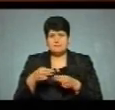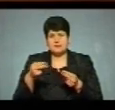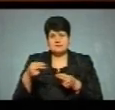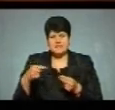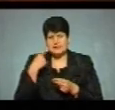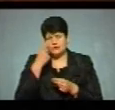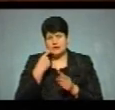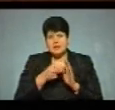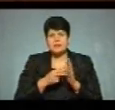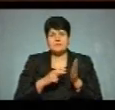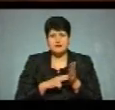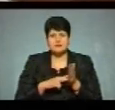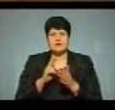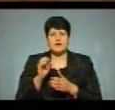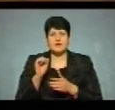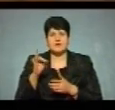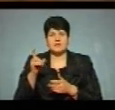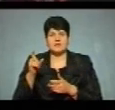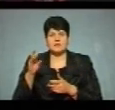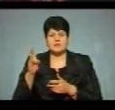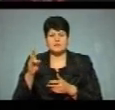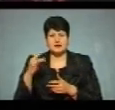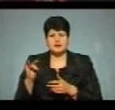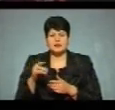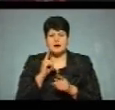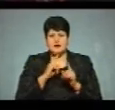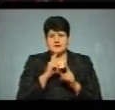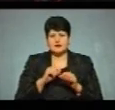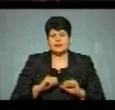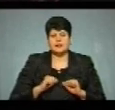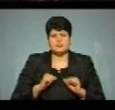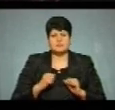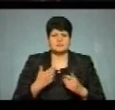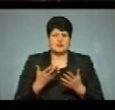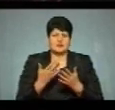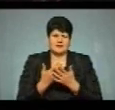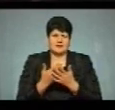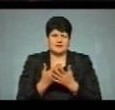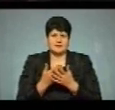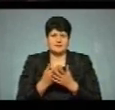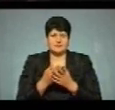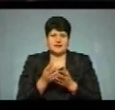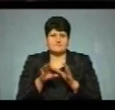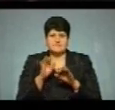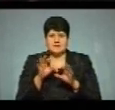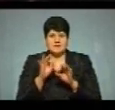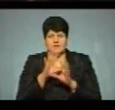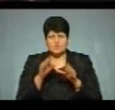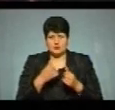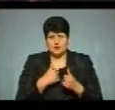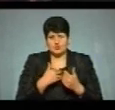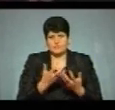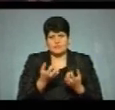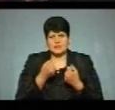підписала індивідуальний план з кар'єрним радником. Намагалися мені пару вакансій підібрати, проте не всюди хочуть брати